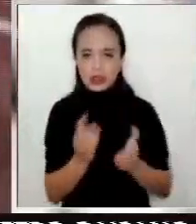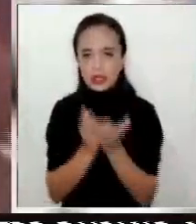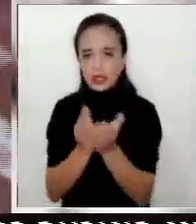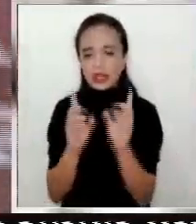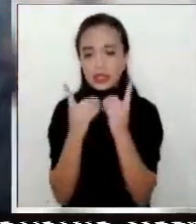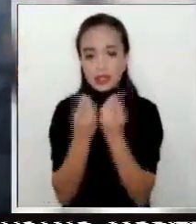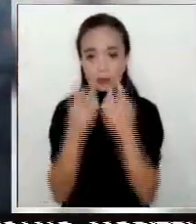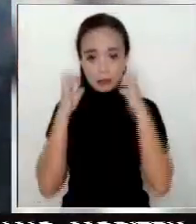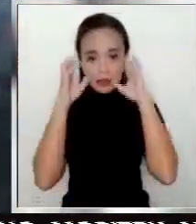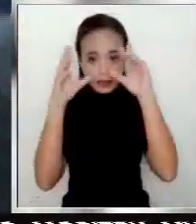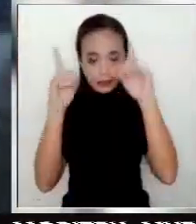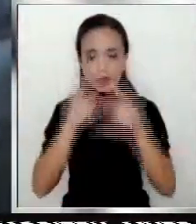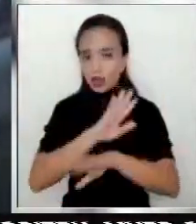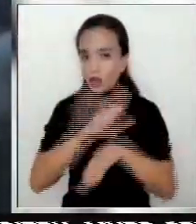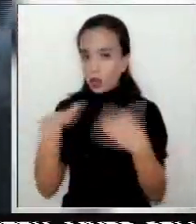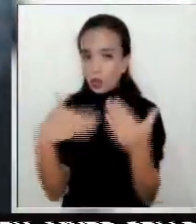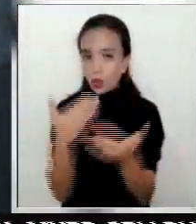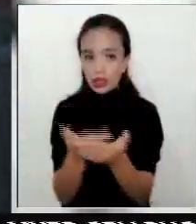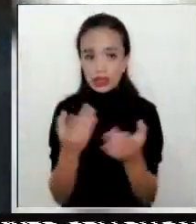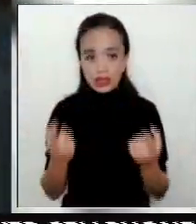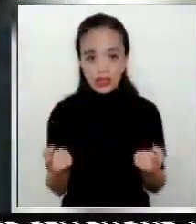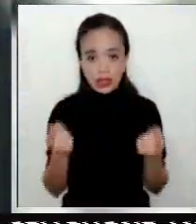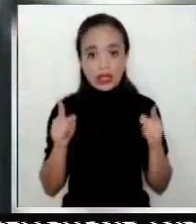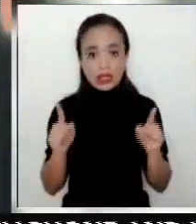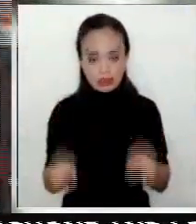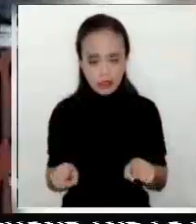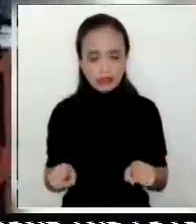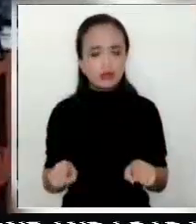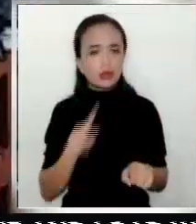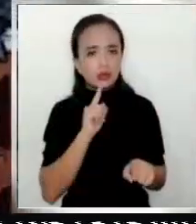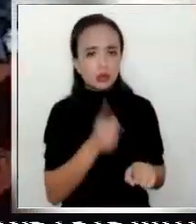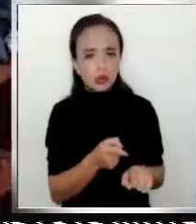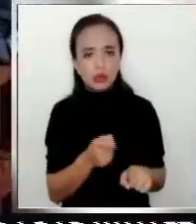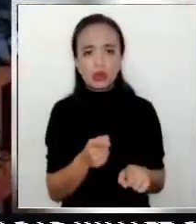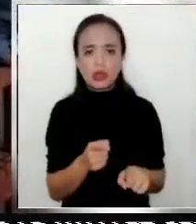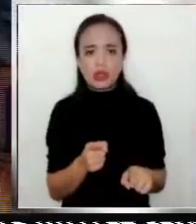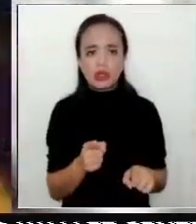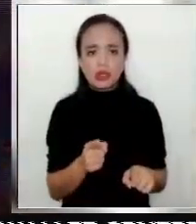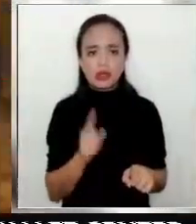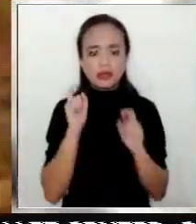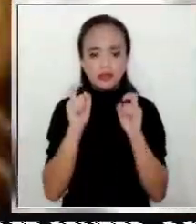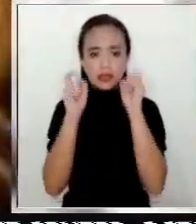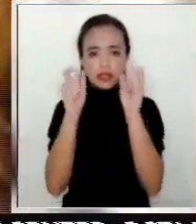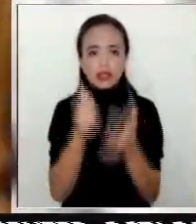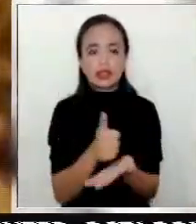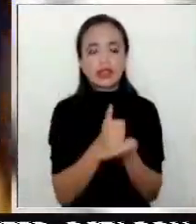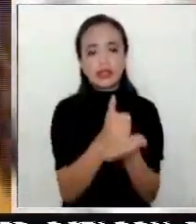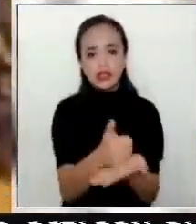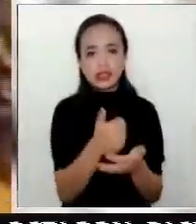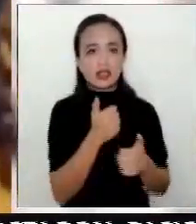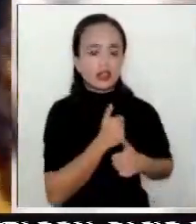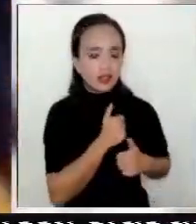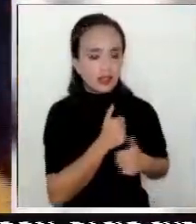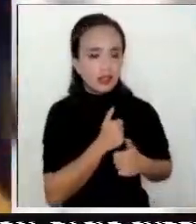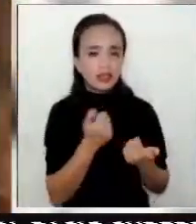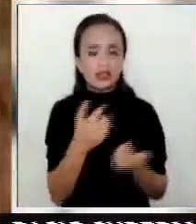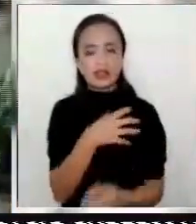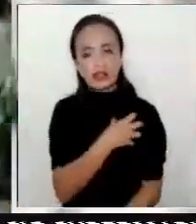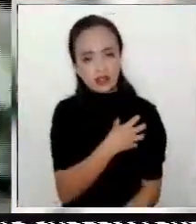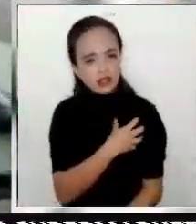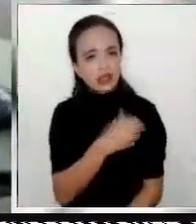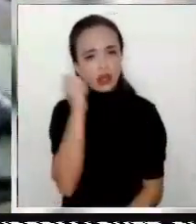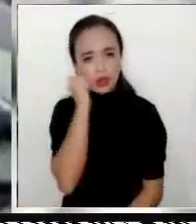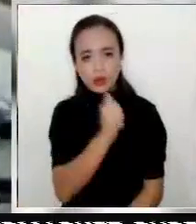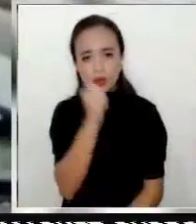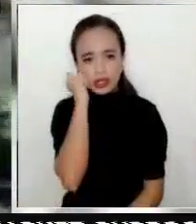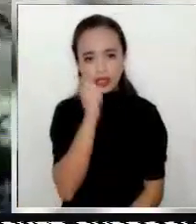na naganap, ay immediately nakarespond po ang ating AFP at ang PNP at lagi pong may nakuhuli na